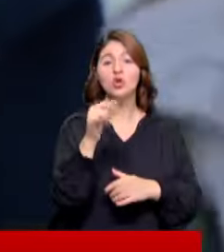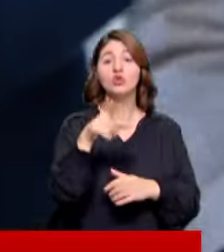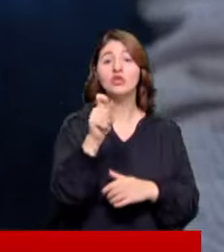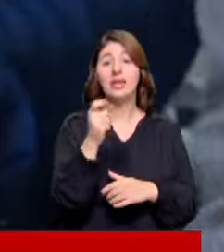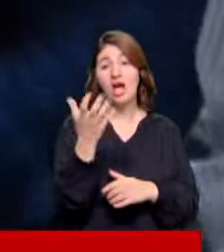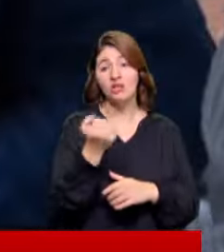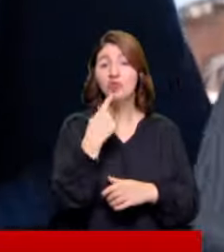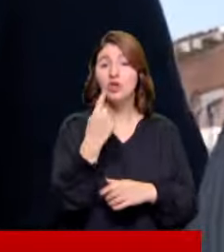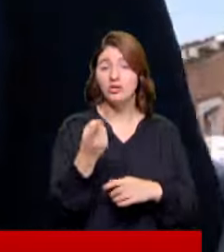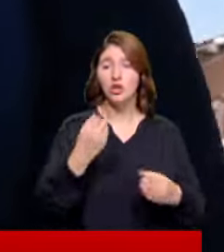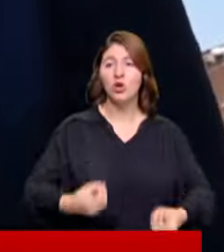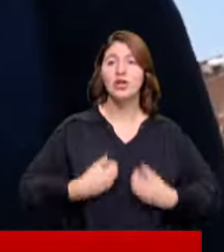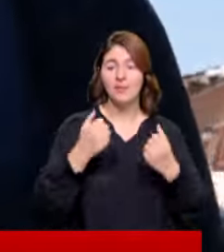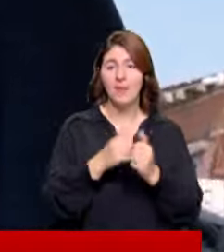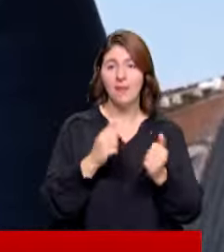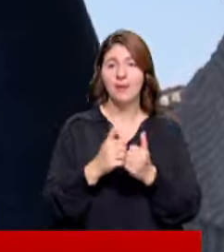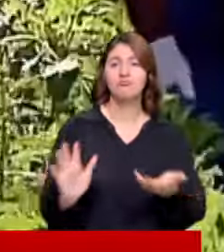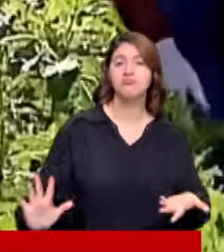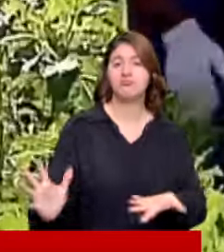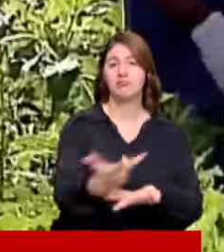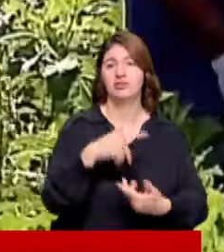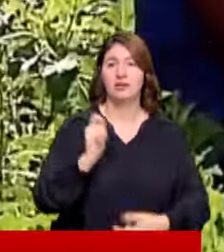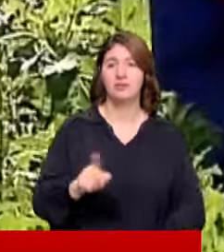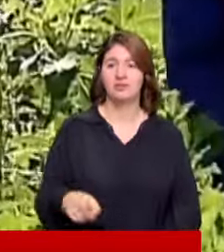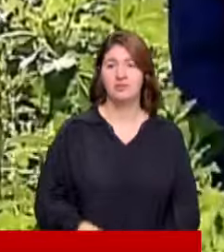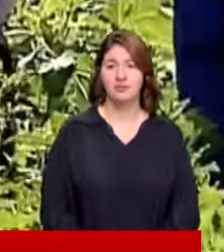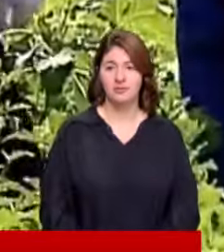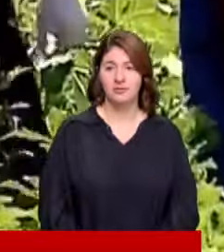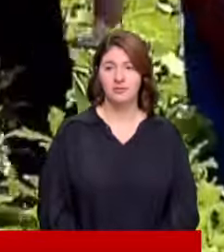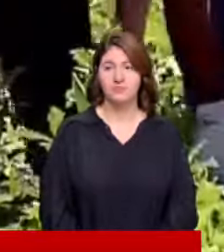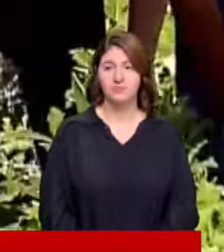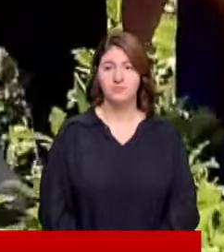alacaklarını duyurdu. Üreticilerle birlikte hasat yaptı.